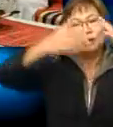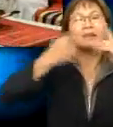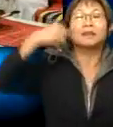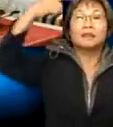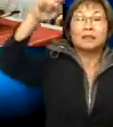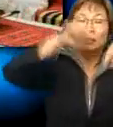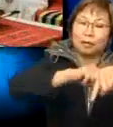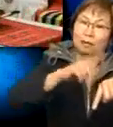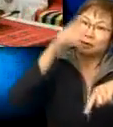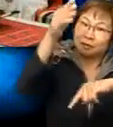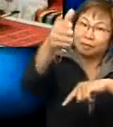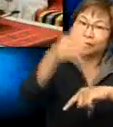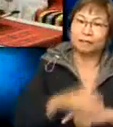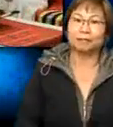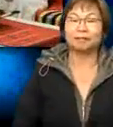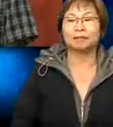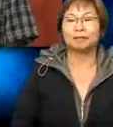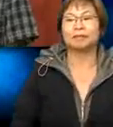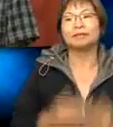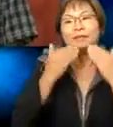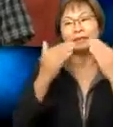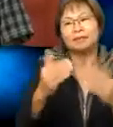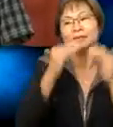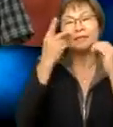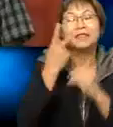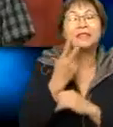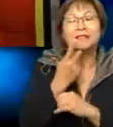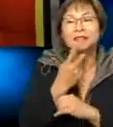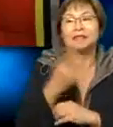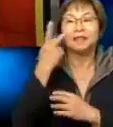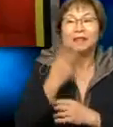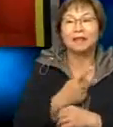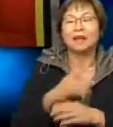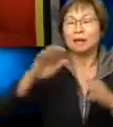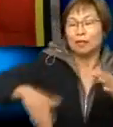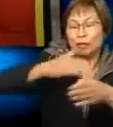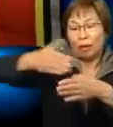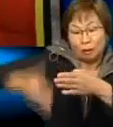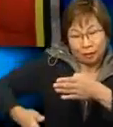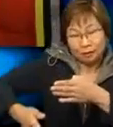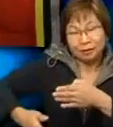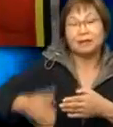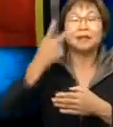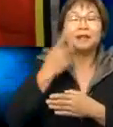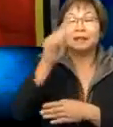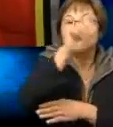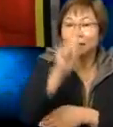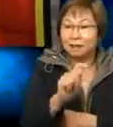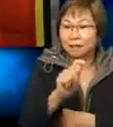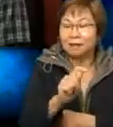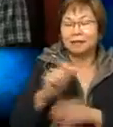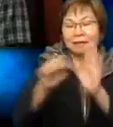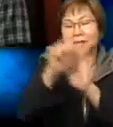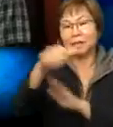lagi kejayaan pada masa akan datang. Terima kasih, Kak Ati. Kak Ati belum habis lagi. Ni Kak Ati nak tanya